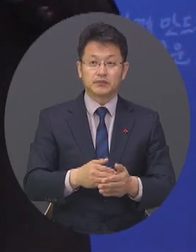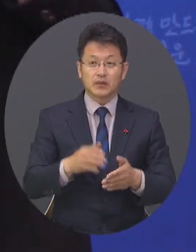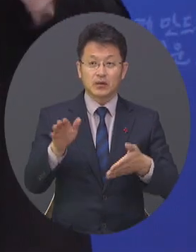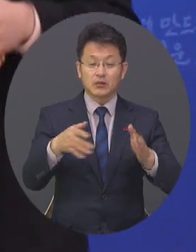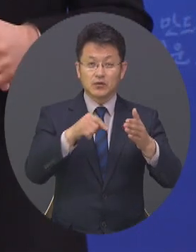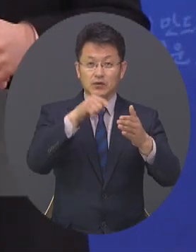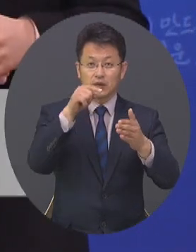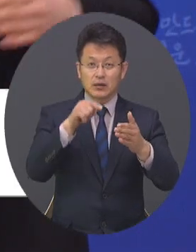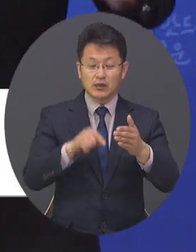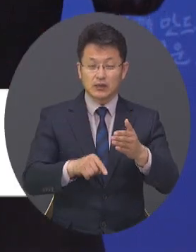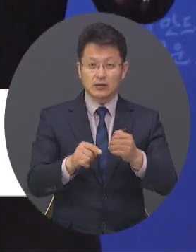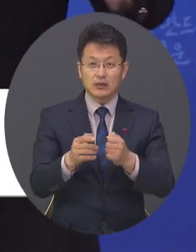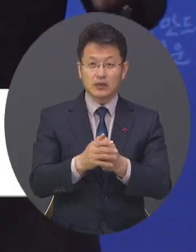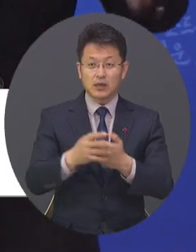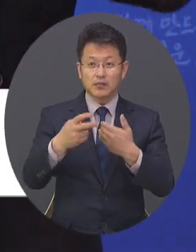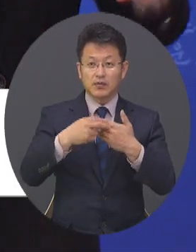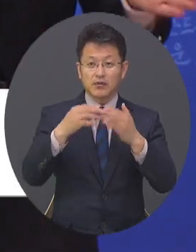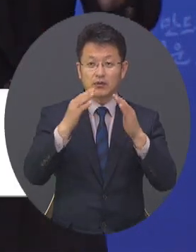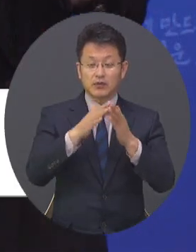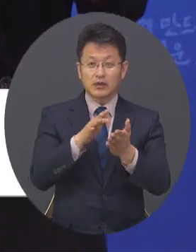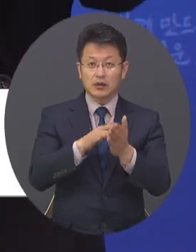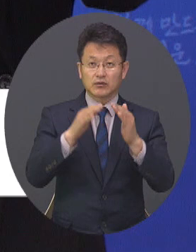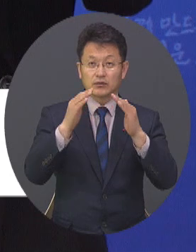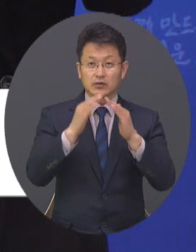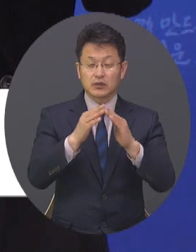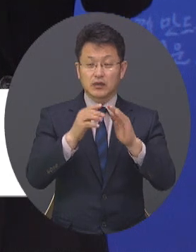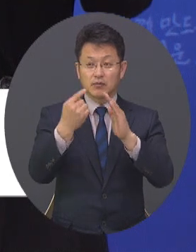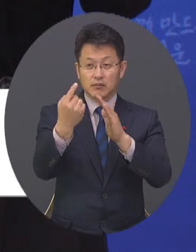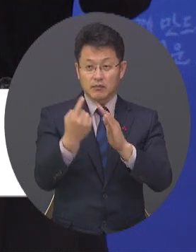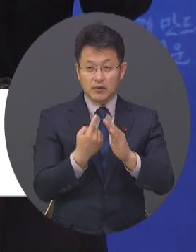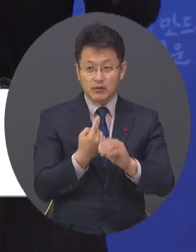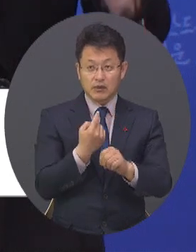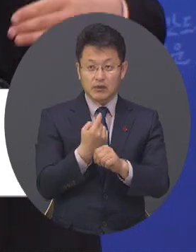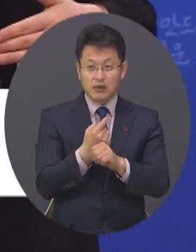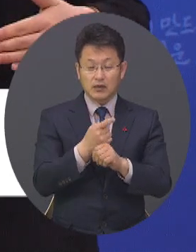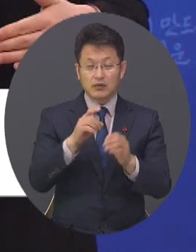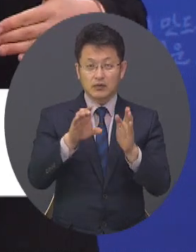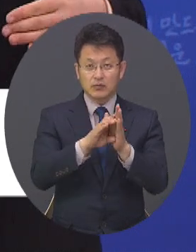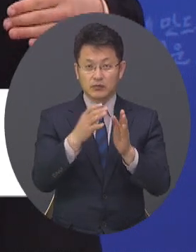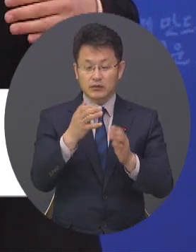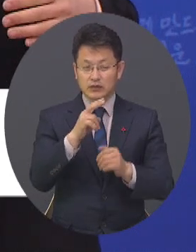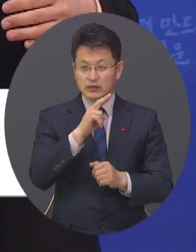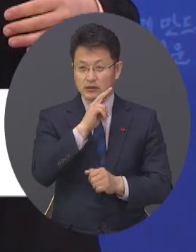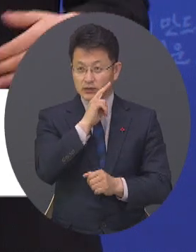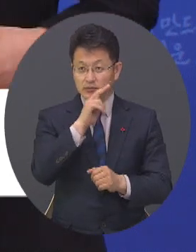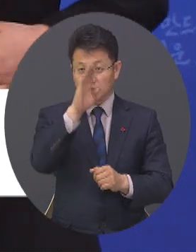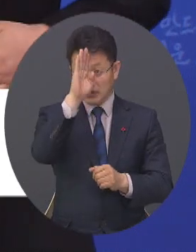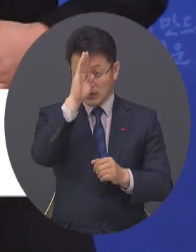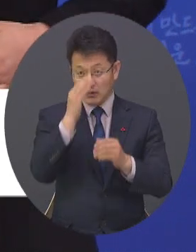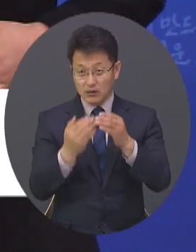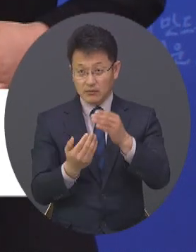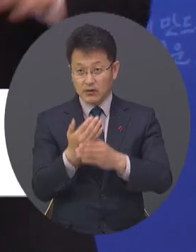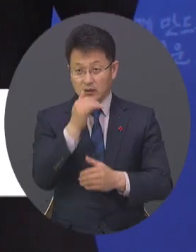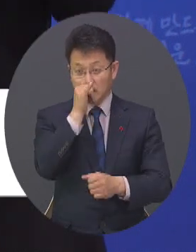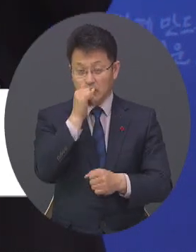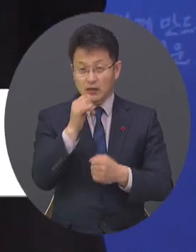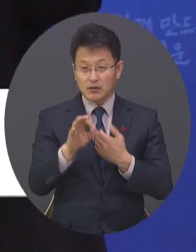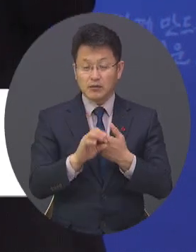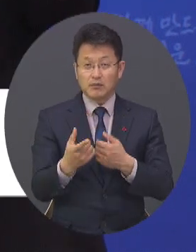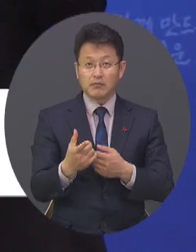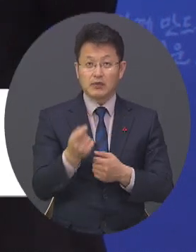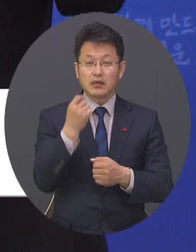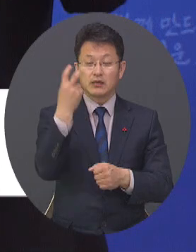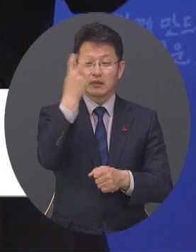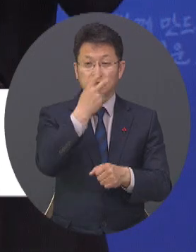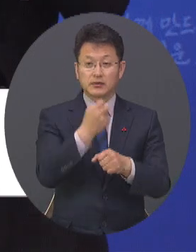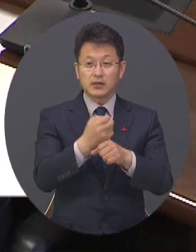돈에 병 의원 및 야코 게서는 방울 환자가 건 알고 의심 증상이 있을 경우 조기에 검사 가장